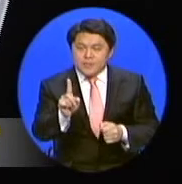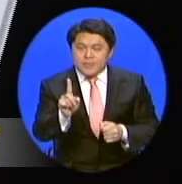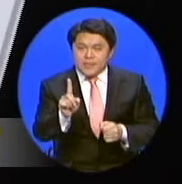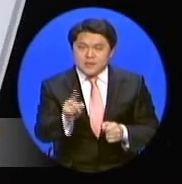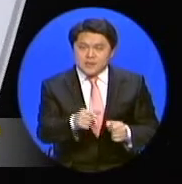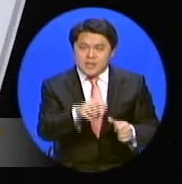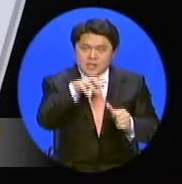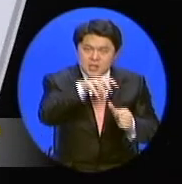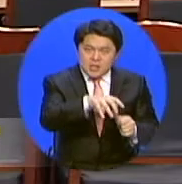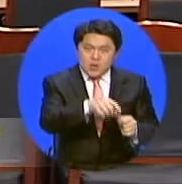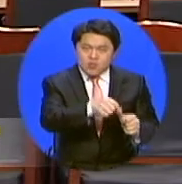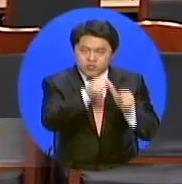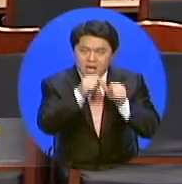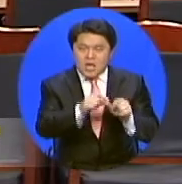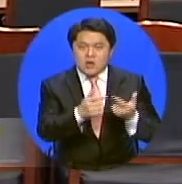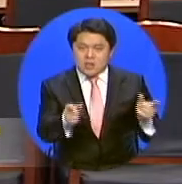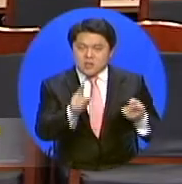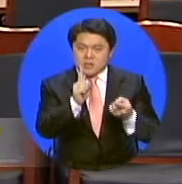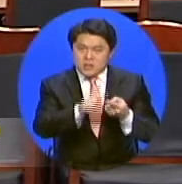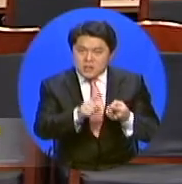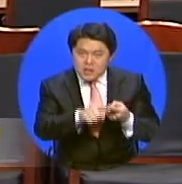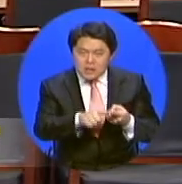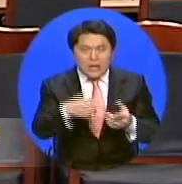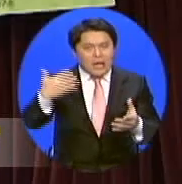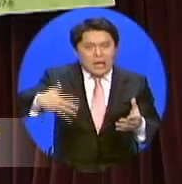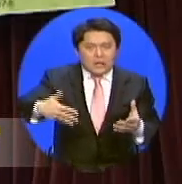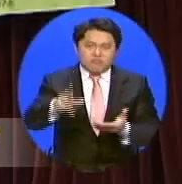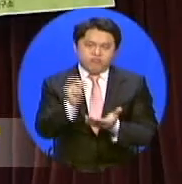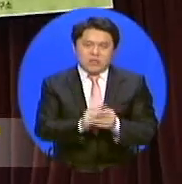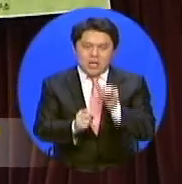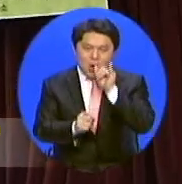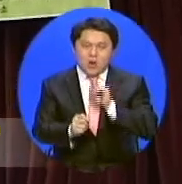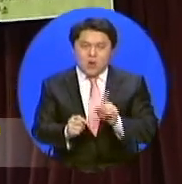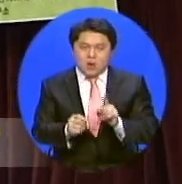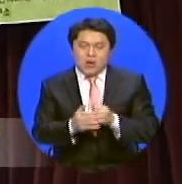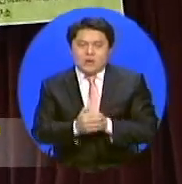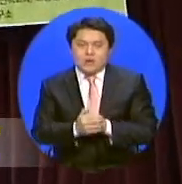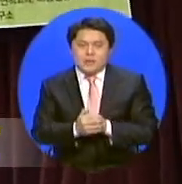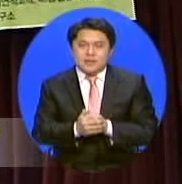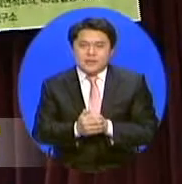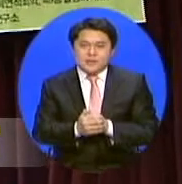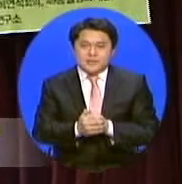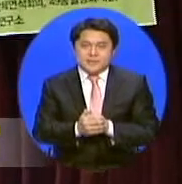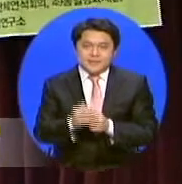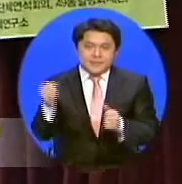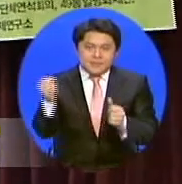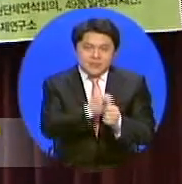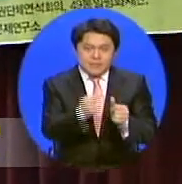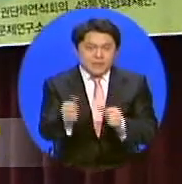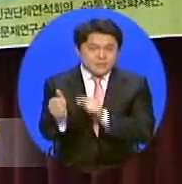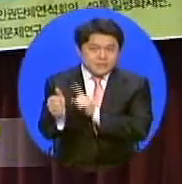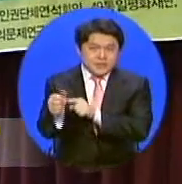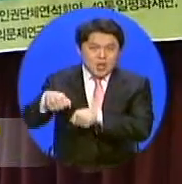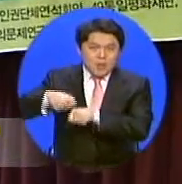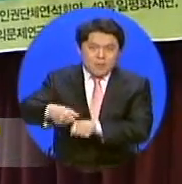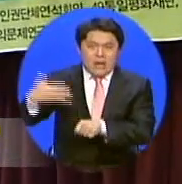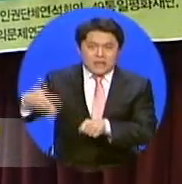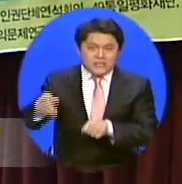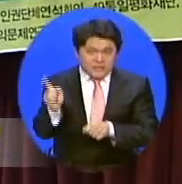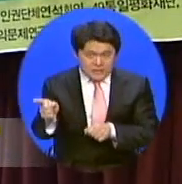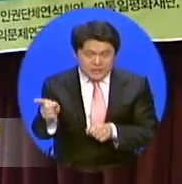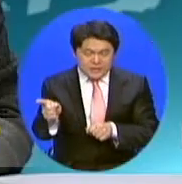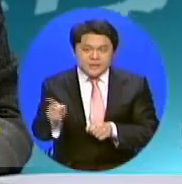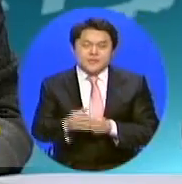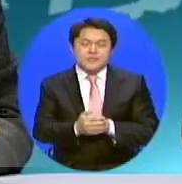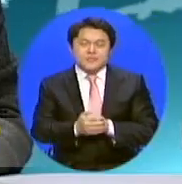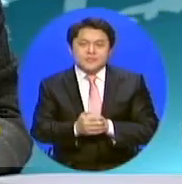규제 또 구제 같은 것들이 좀 제대로 이루어지지 않은 점들이 있었기 때문에 이 또 가해자들에 대한 처벌도 네. 제대로 좀 이루어지지 않았고요. 그래서